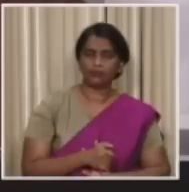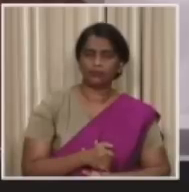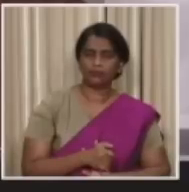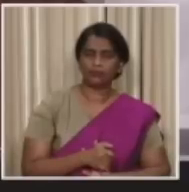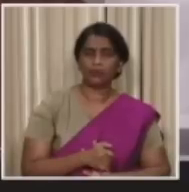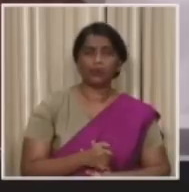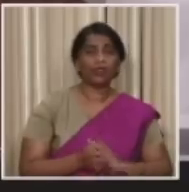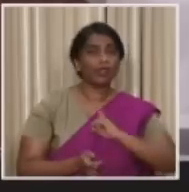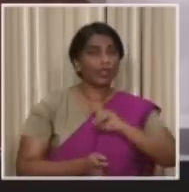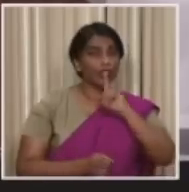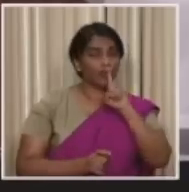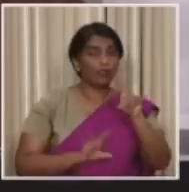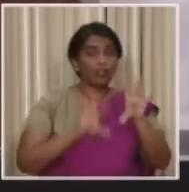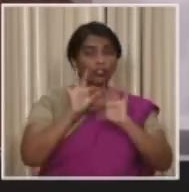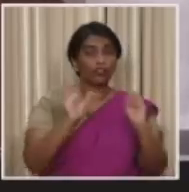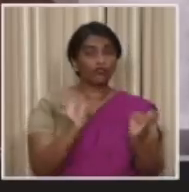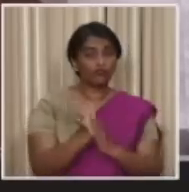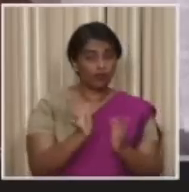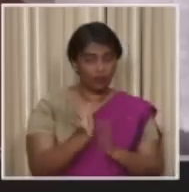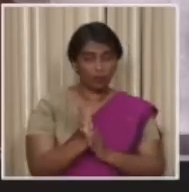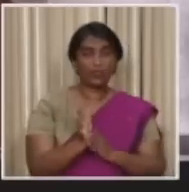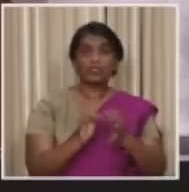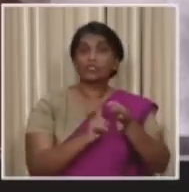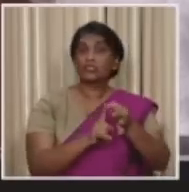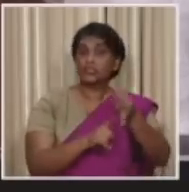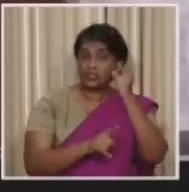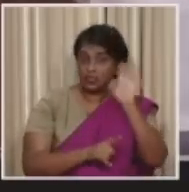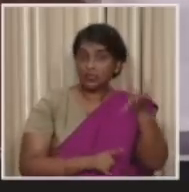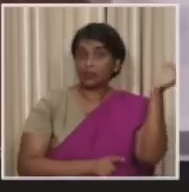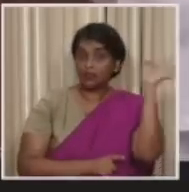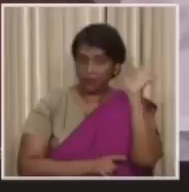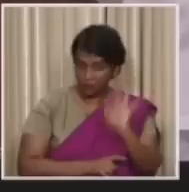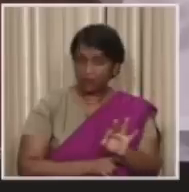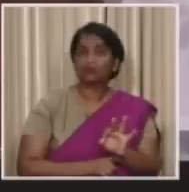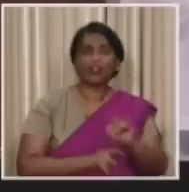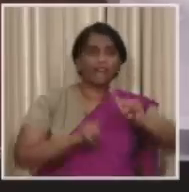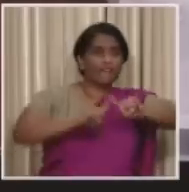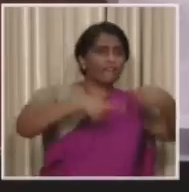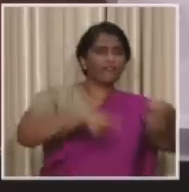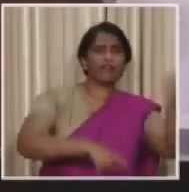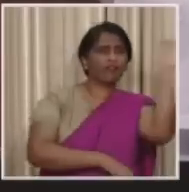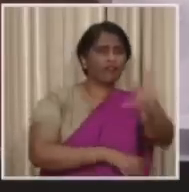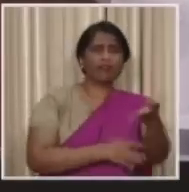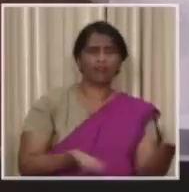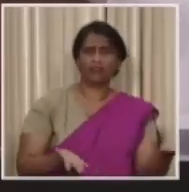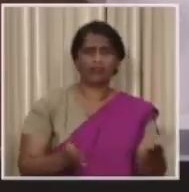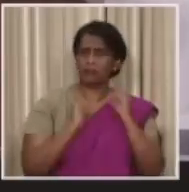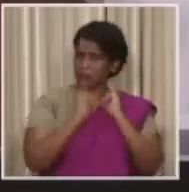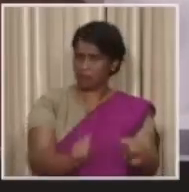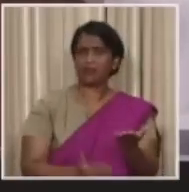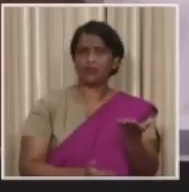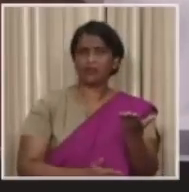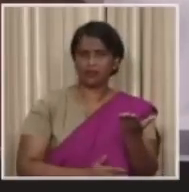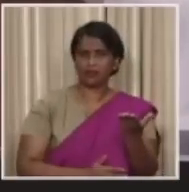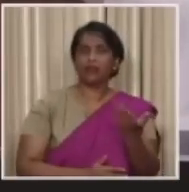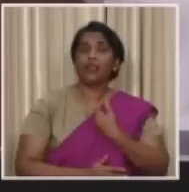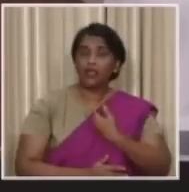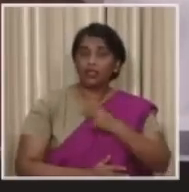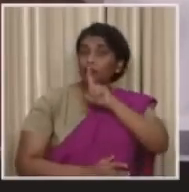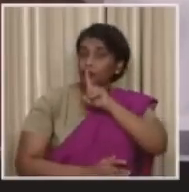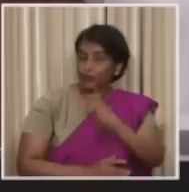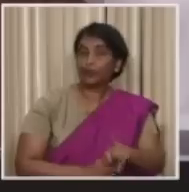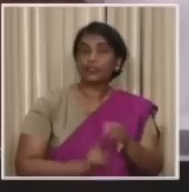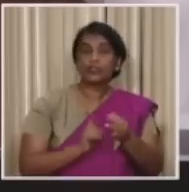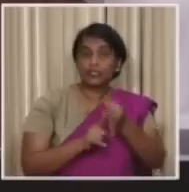ඉල්ලපු තේරින් කාර සභාපතිවරයා පත් කරන්නව නැතුව වෙනාය පත් කරනවා එතකොට ඒක අසාධාරණයි එතන අපි ඉල්ල